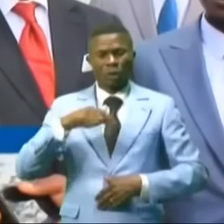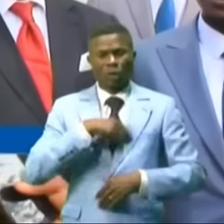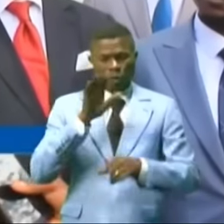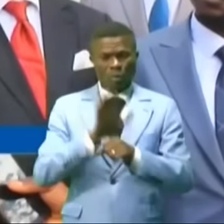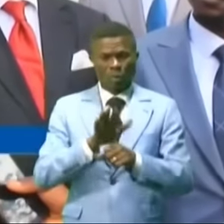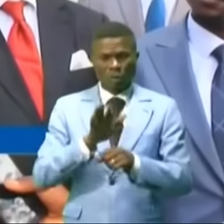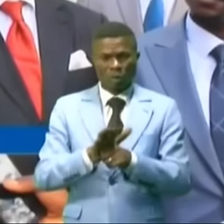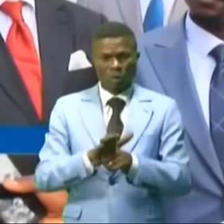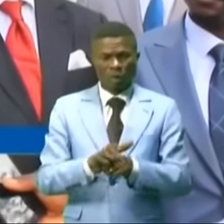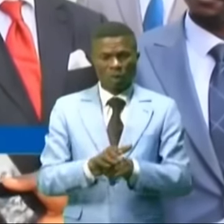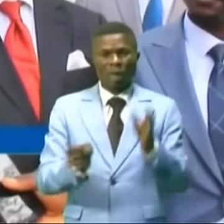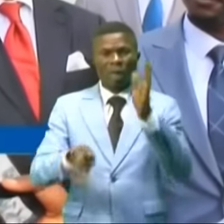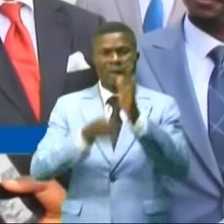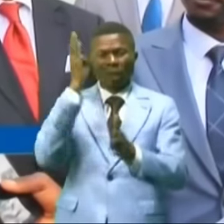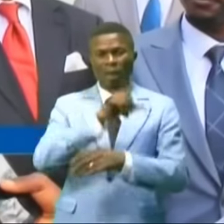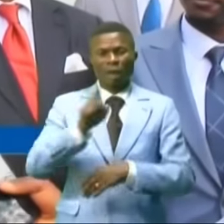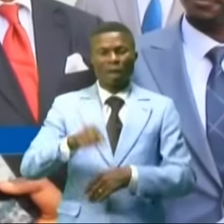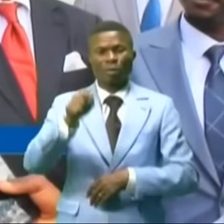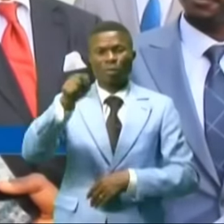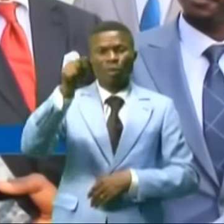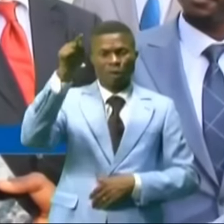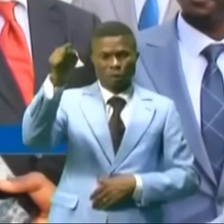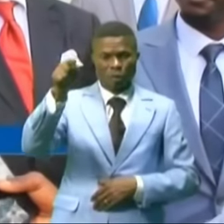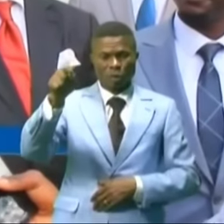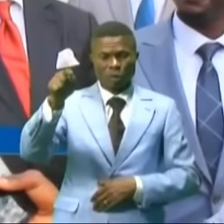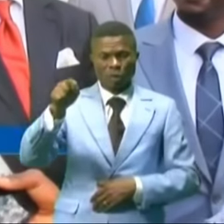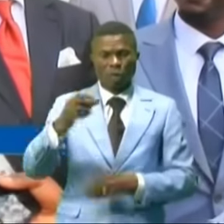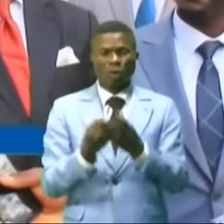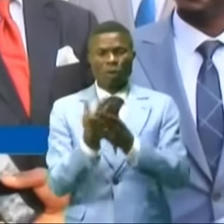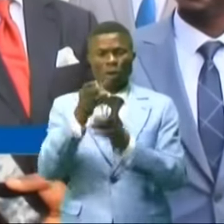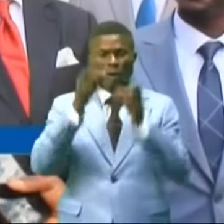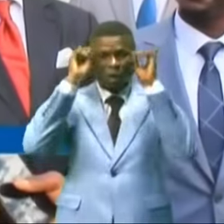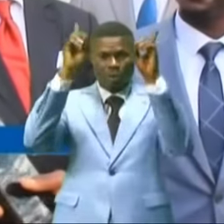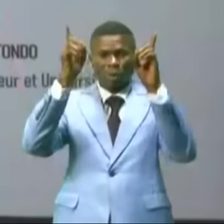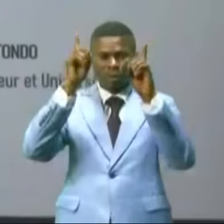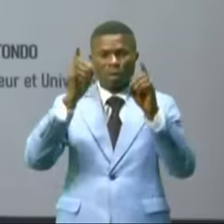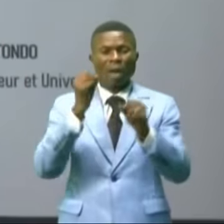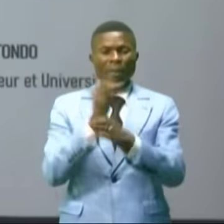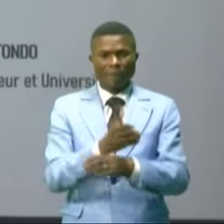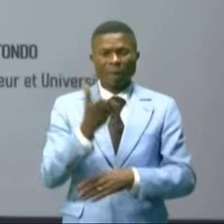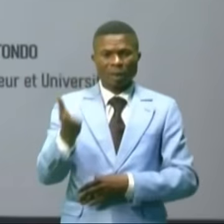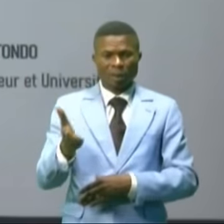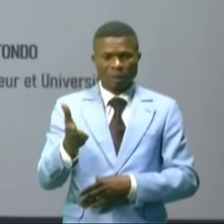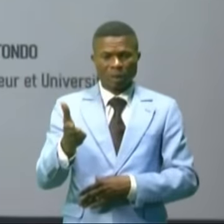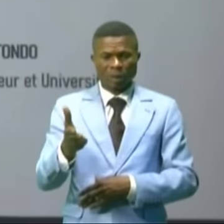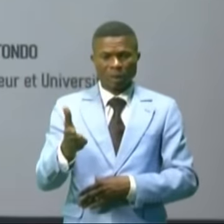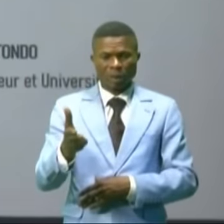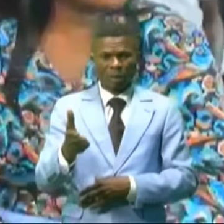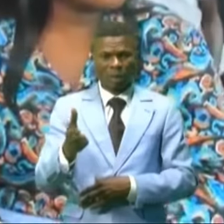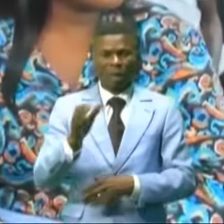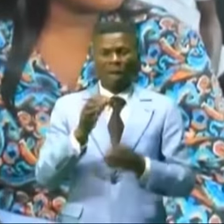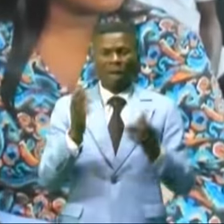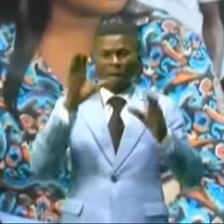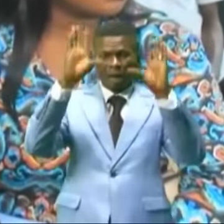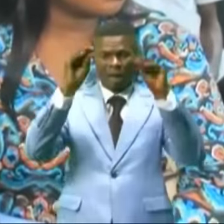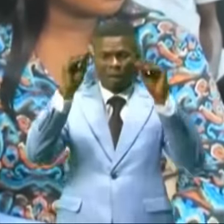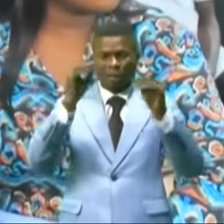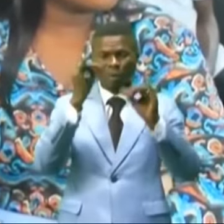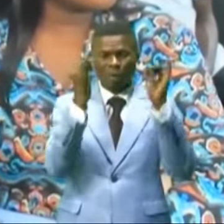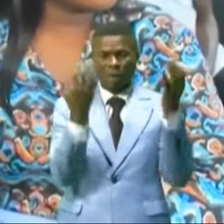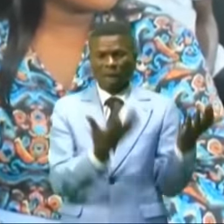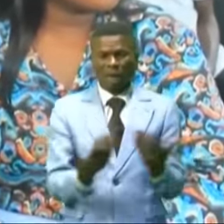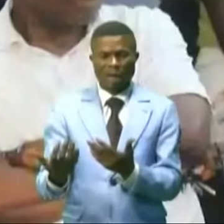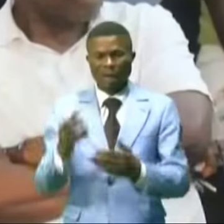moins 14 millions de ressources pédagogiques disponibles sur la bibliothèque numérique nationale